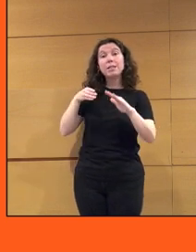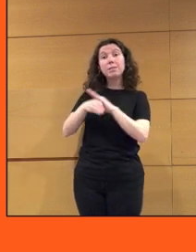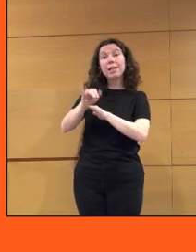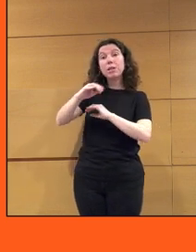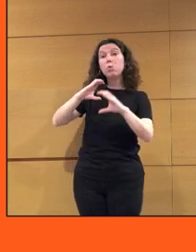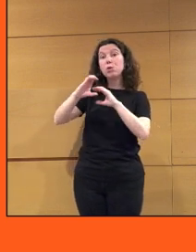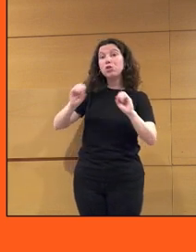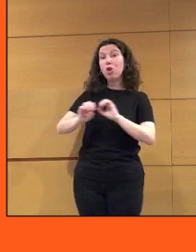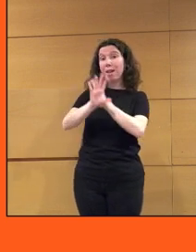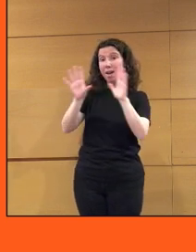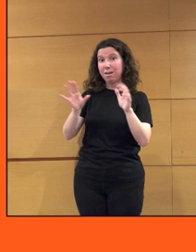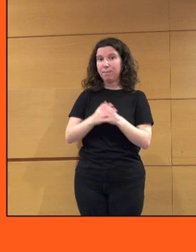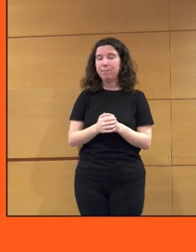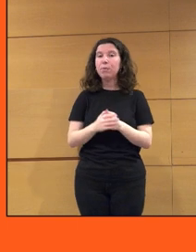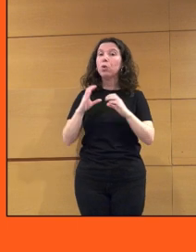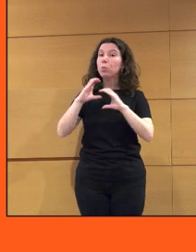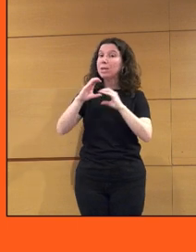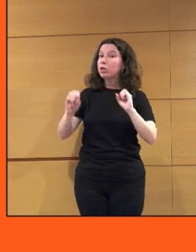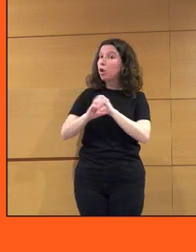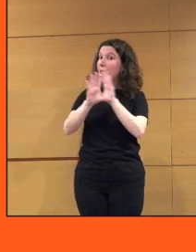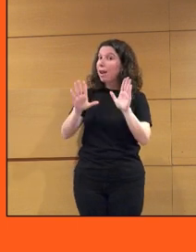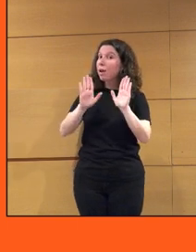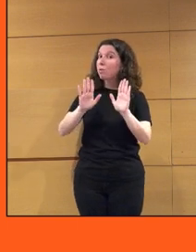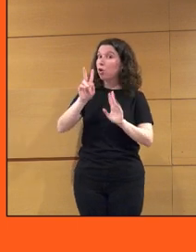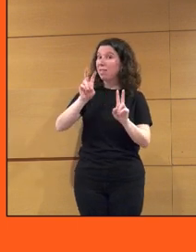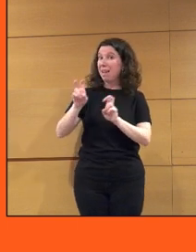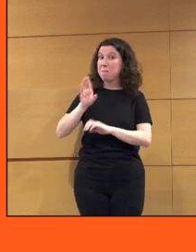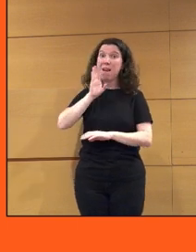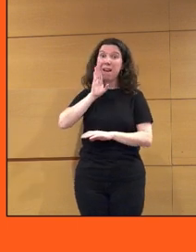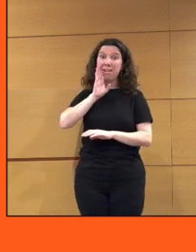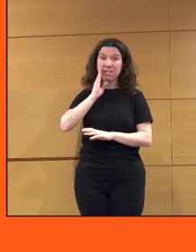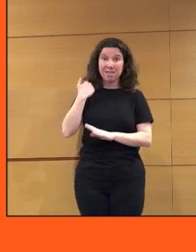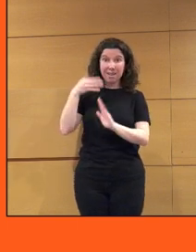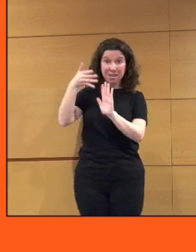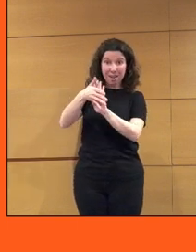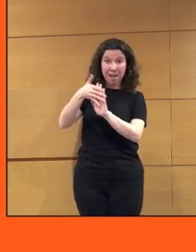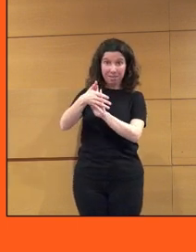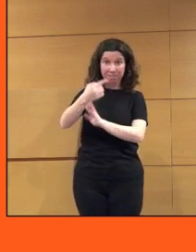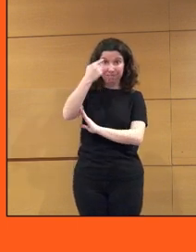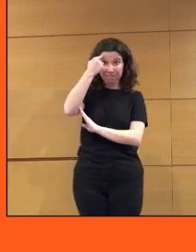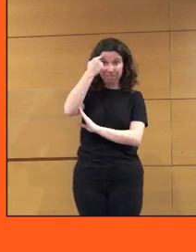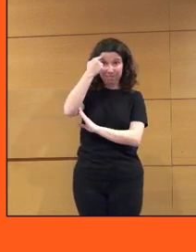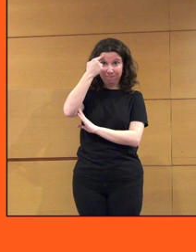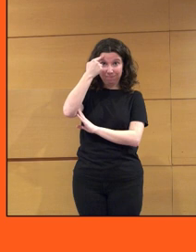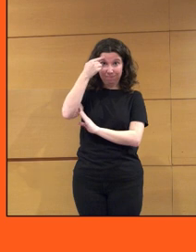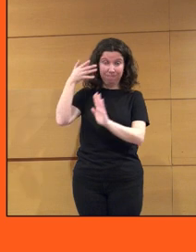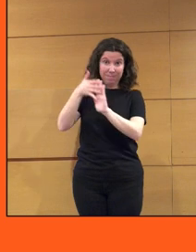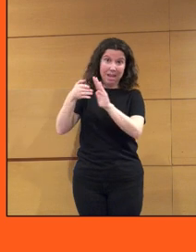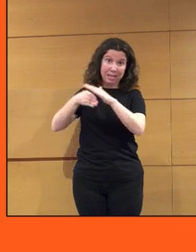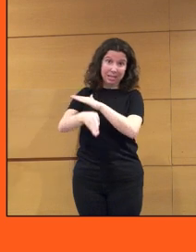comunicació clara. Comunicació clara, però tots els altres aspectes que hem de tenir en compte perquè sigui